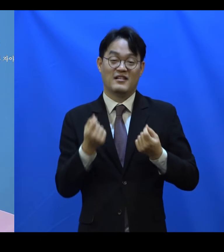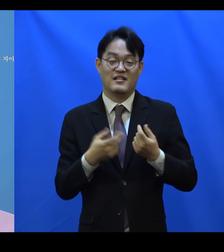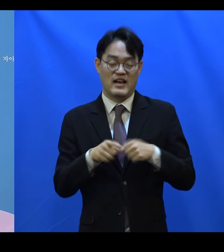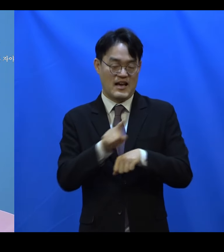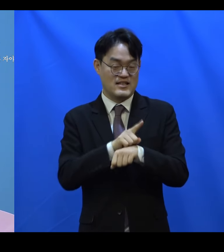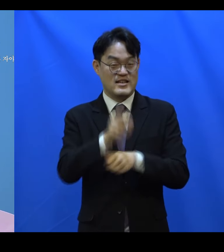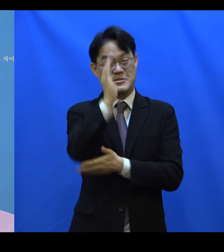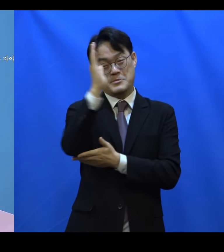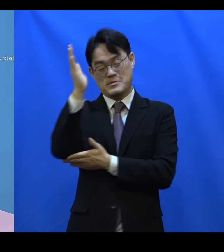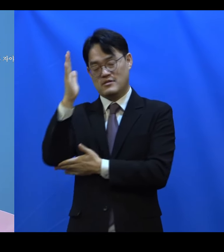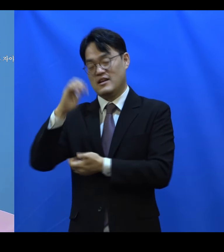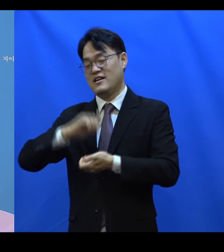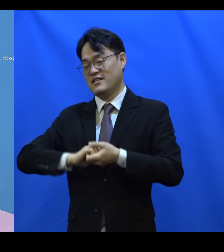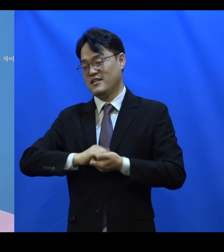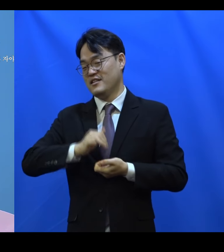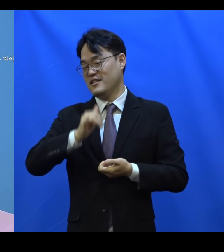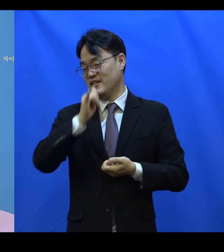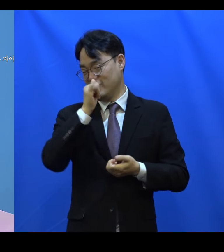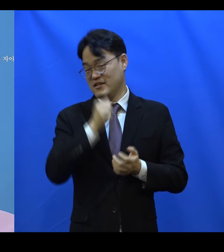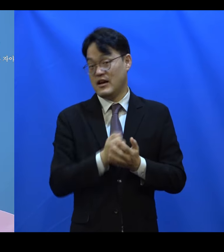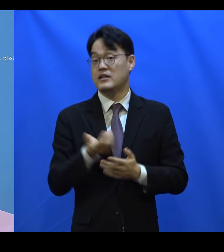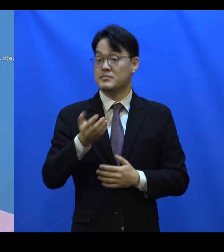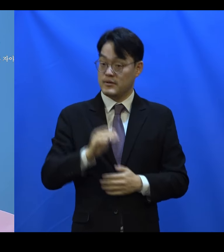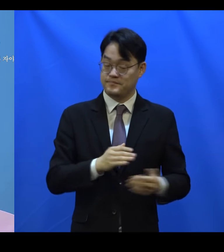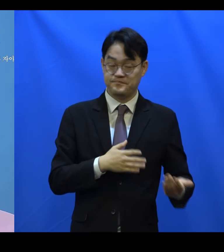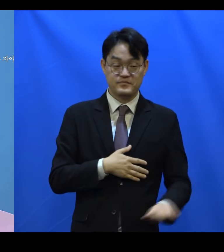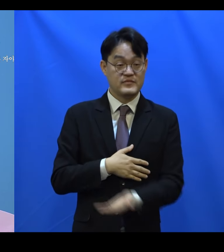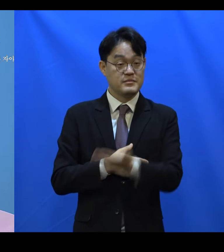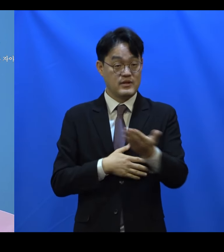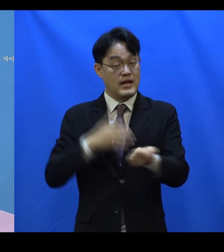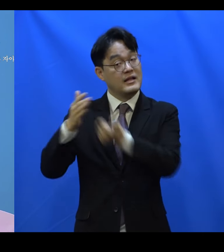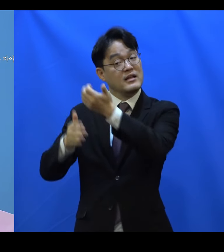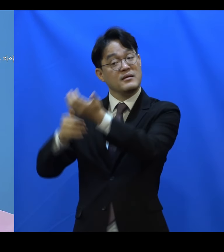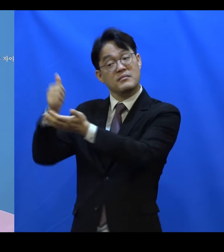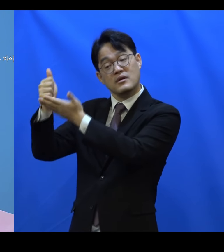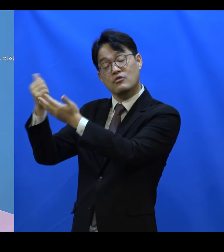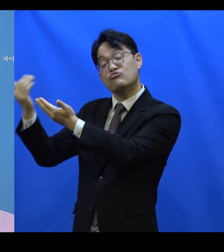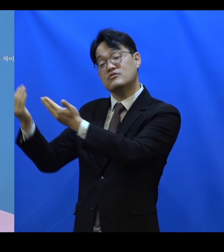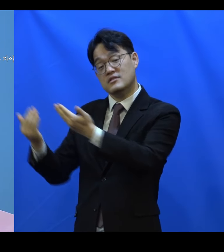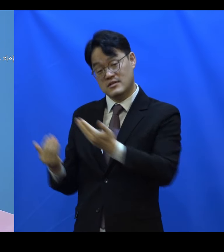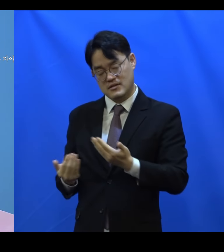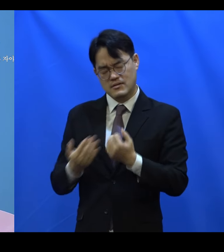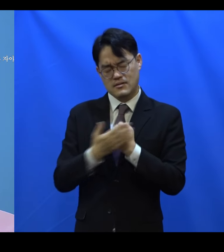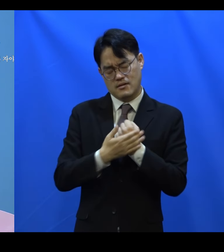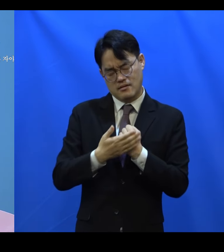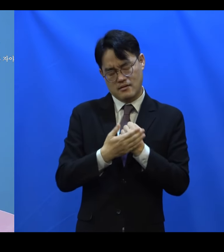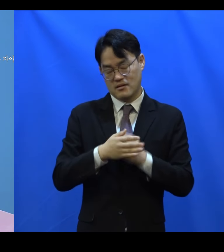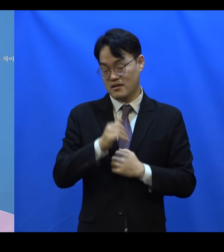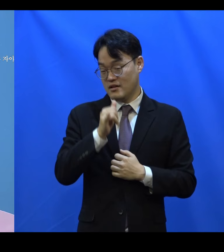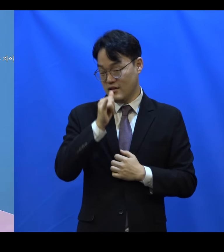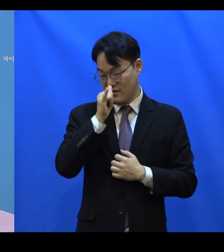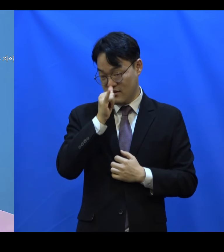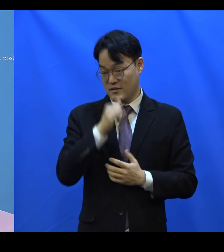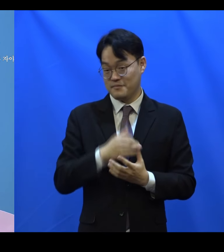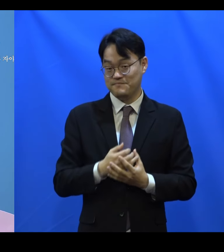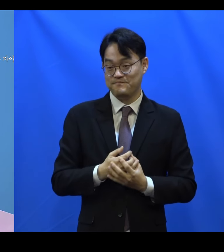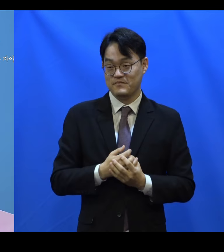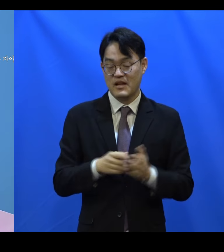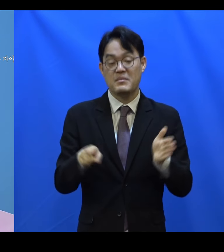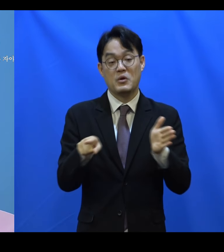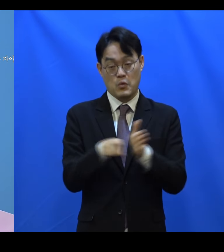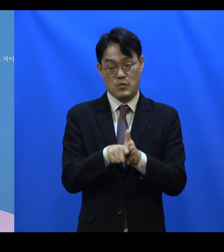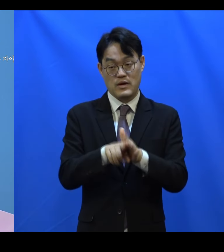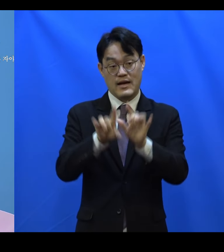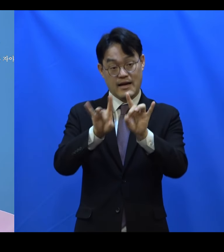신앙의 차이도 있고 그러나 하나님 우리에게 주신 은혜가 있으리라고 생각하고요.